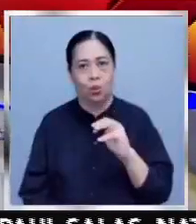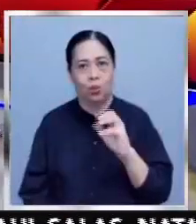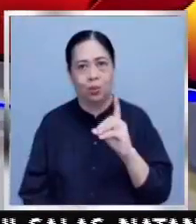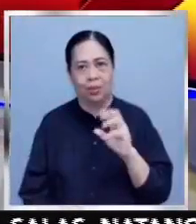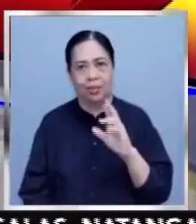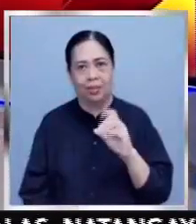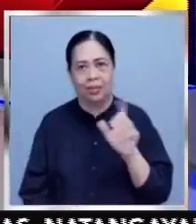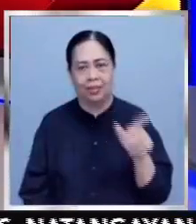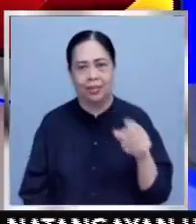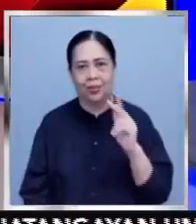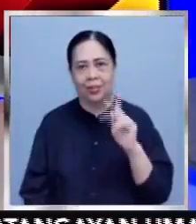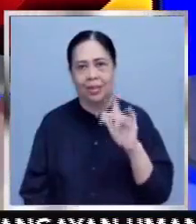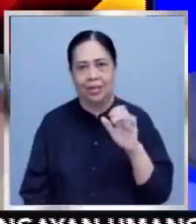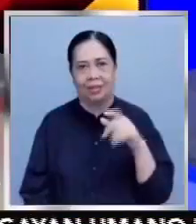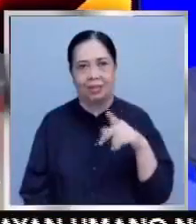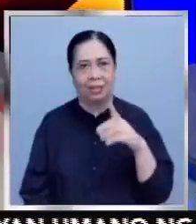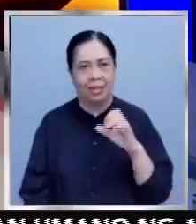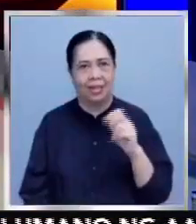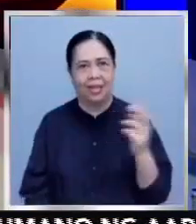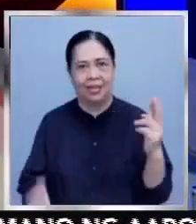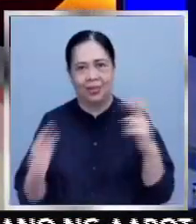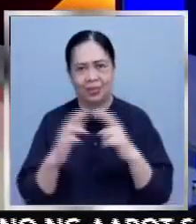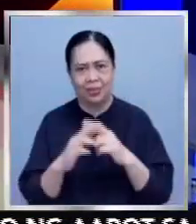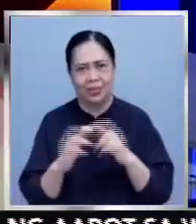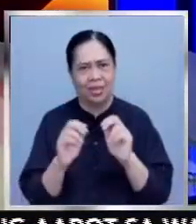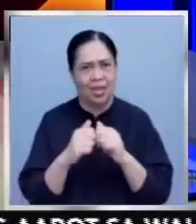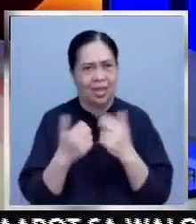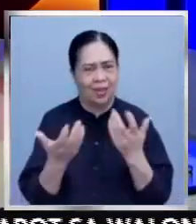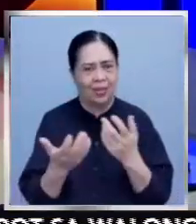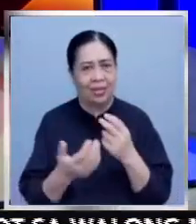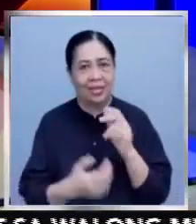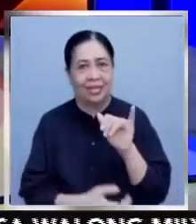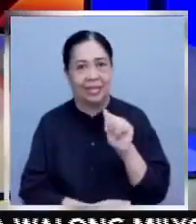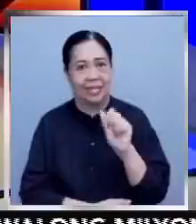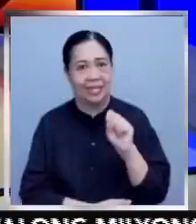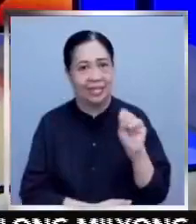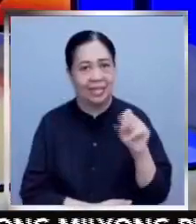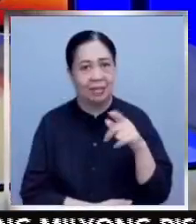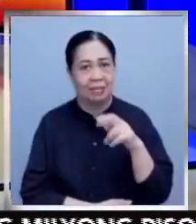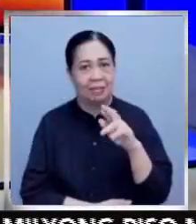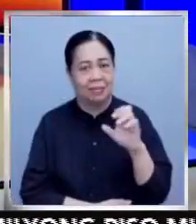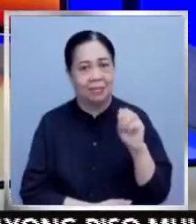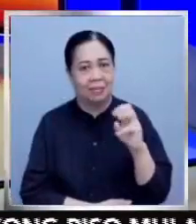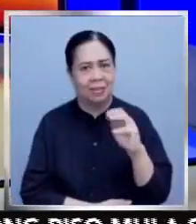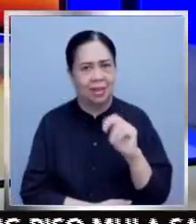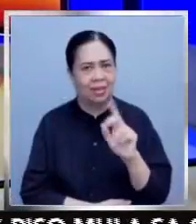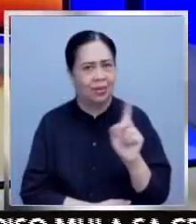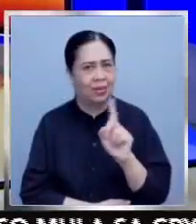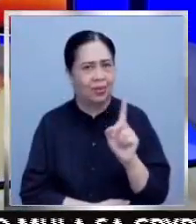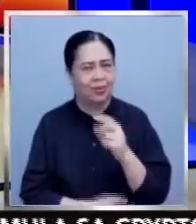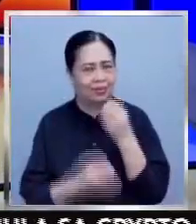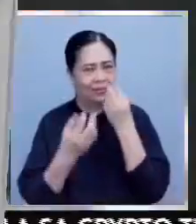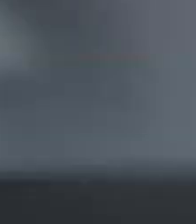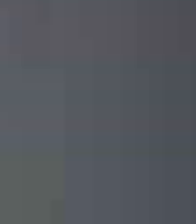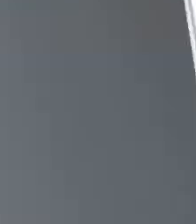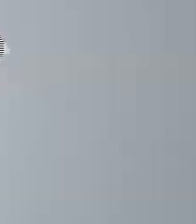with Kylie Padilla. Pero, ano kaya si Yazzie Pressman? Ang real score sa chika ni Nelson